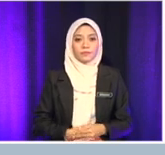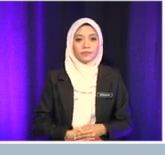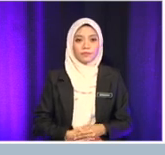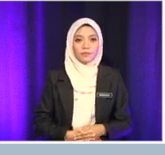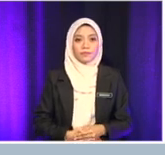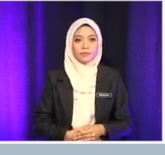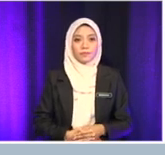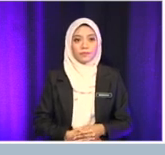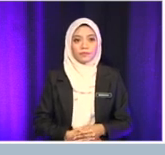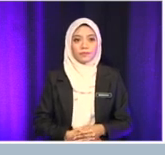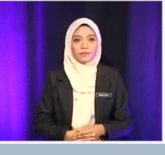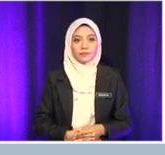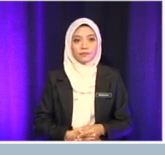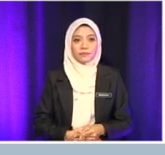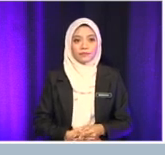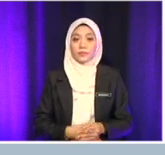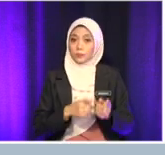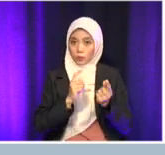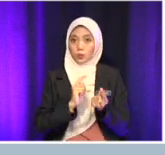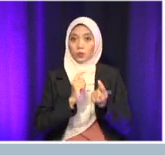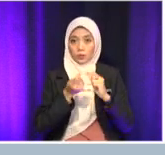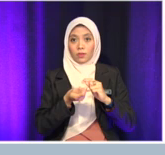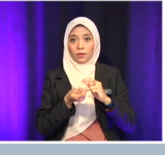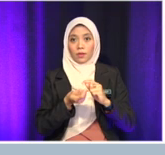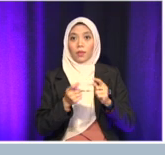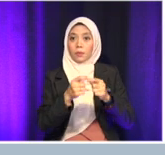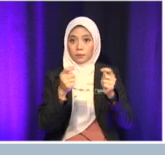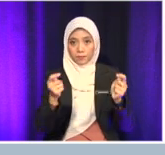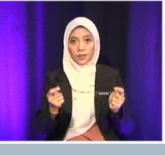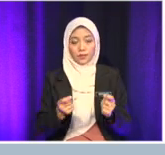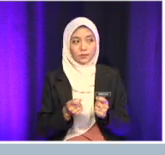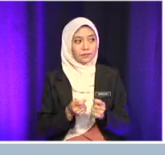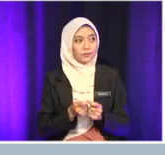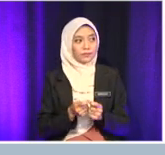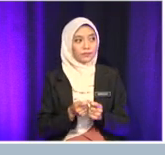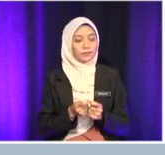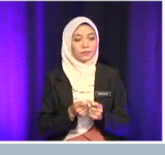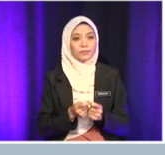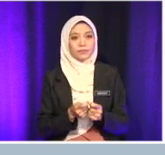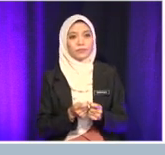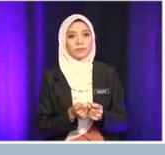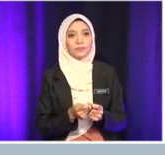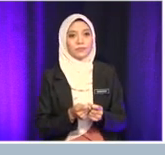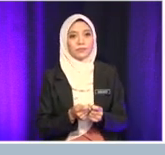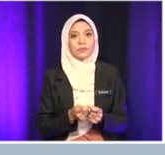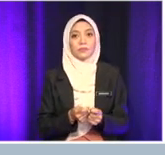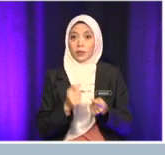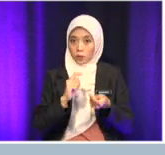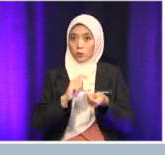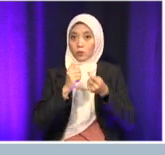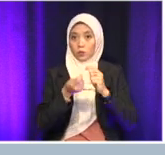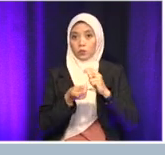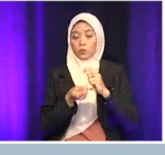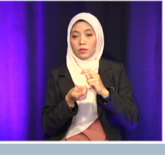oke yang pertama tukarkan kedudukan dan yang kedua saya yang kedua kita tukarkan